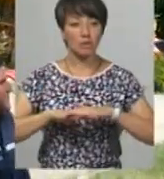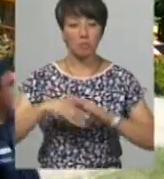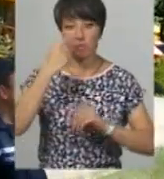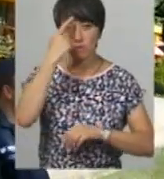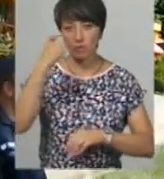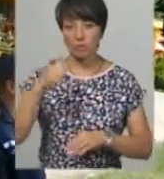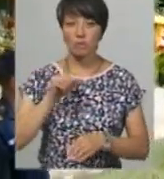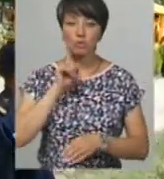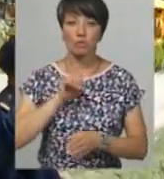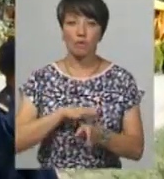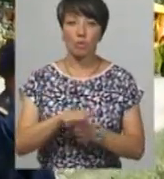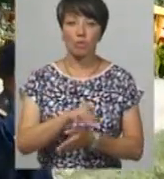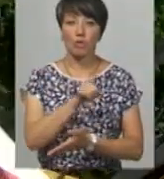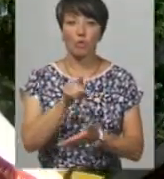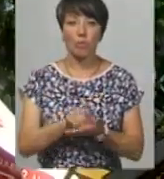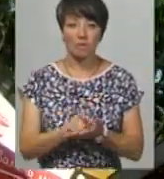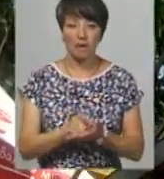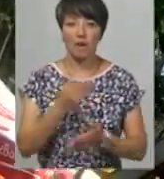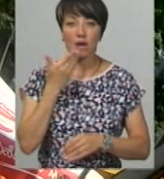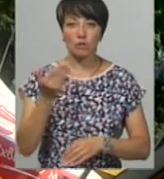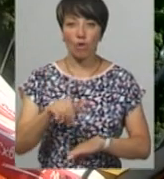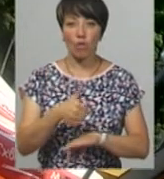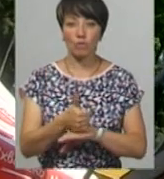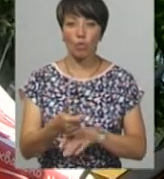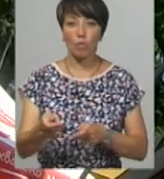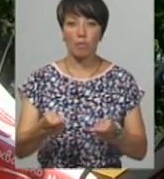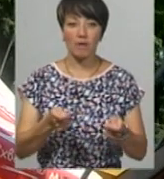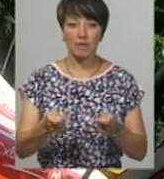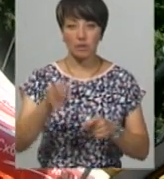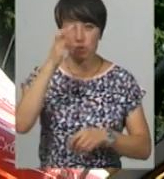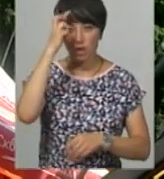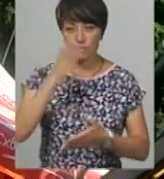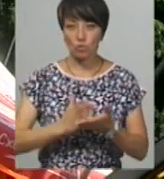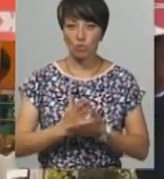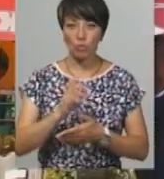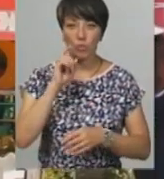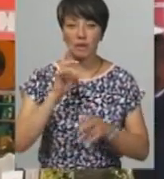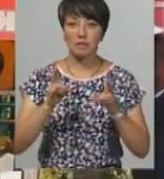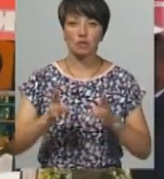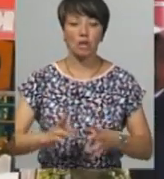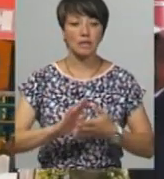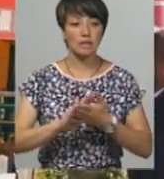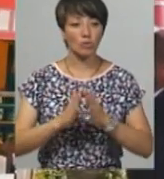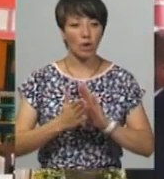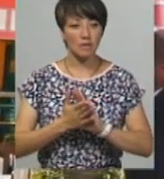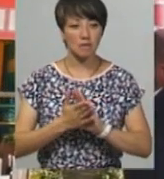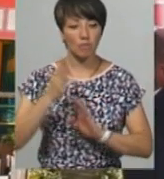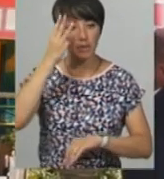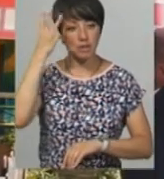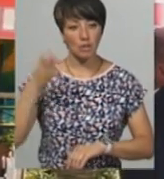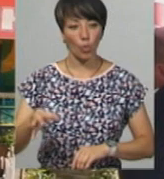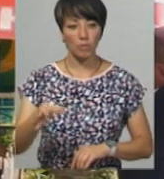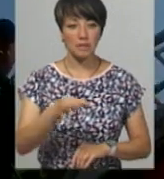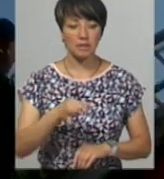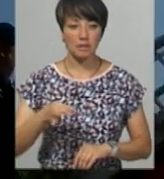повідомив тимчасово виконуючий обов'язки речника головного управління Державної служби України з надзвичайних ситуацій у